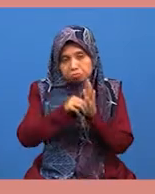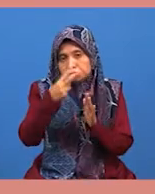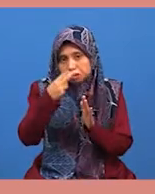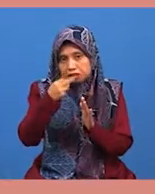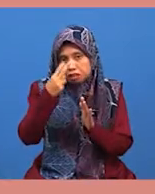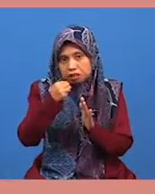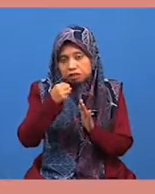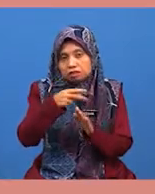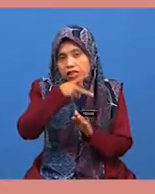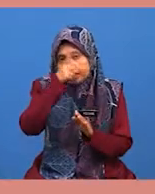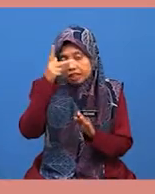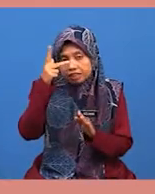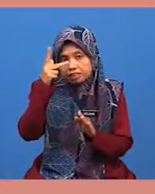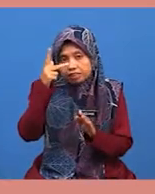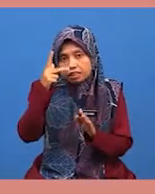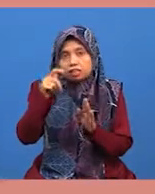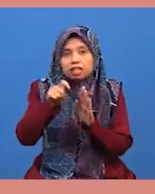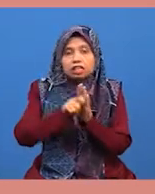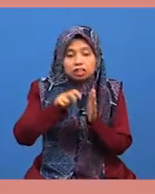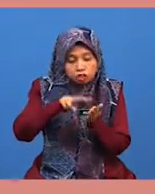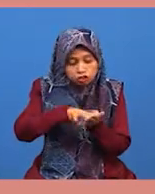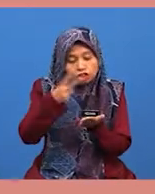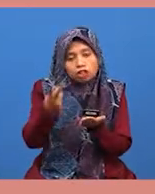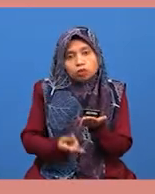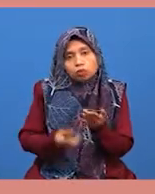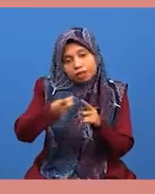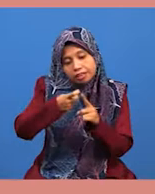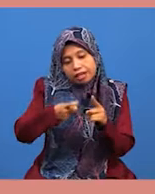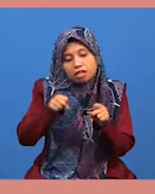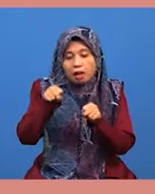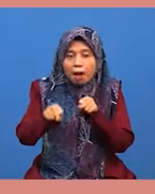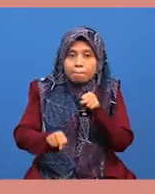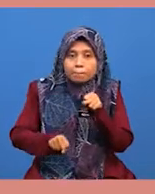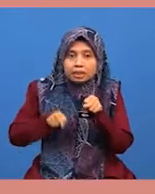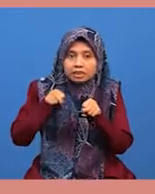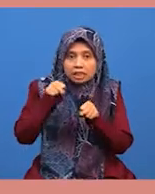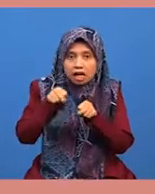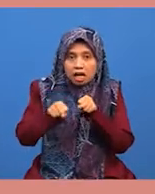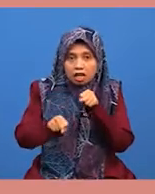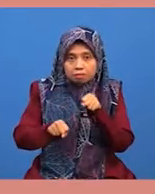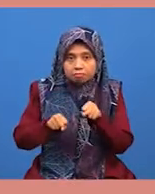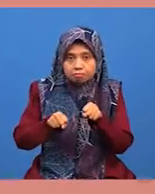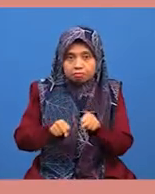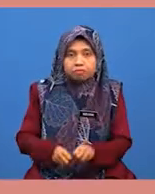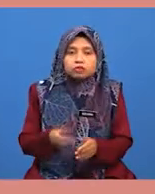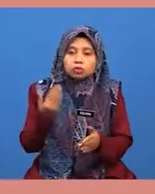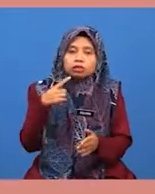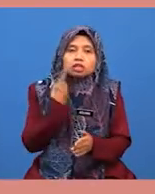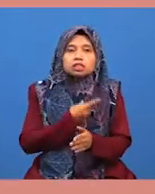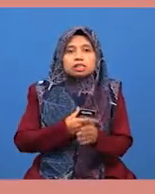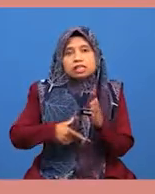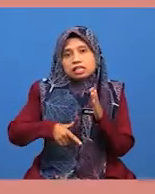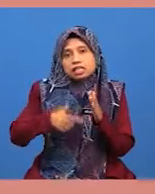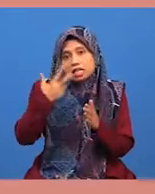sebabnya? Kerana adik terjatuh dari basikal. Mari kita lihat ayat yang